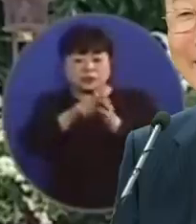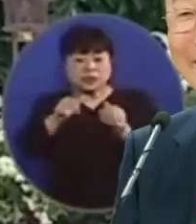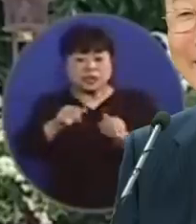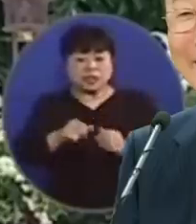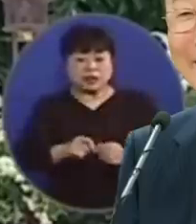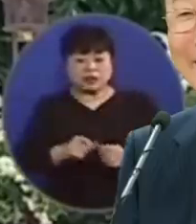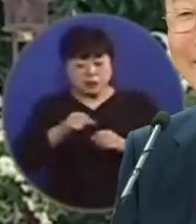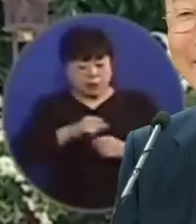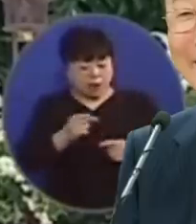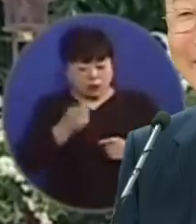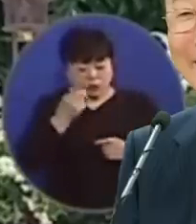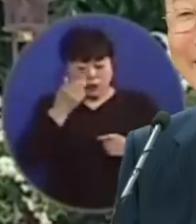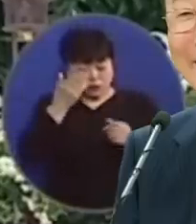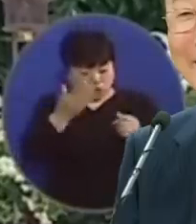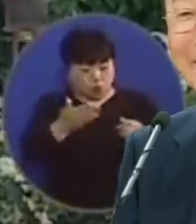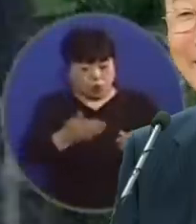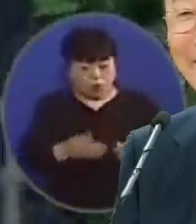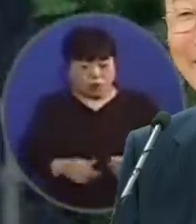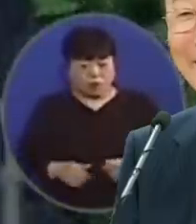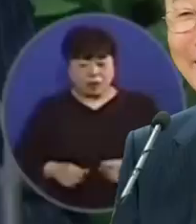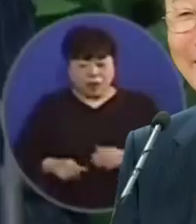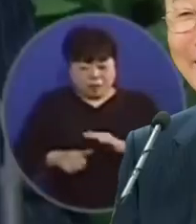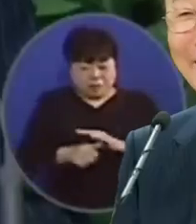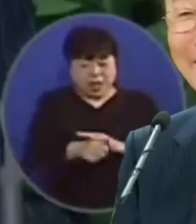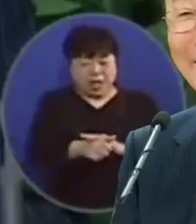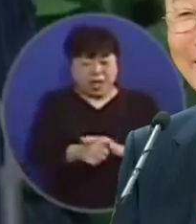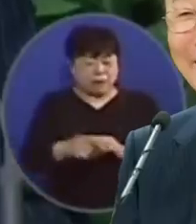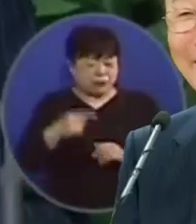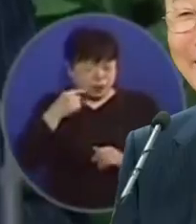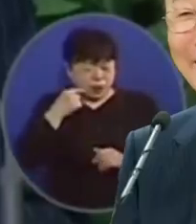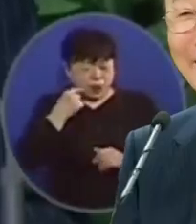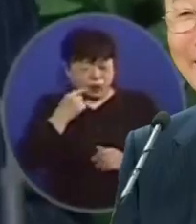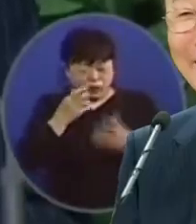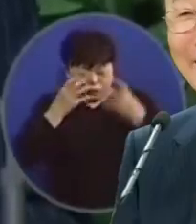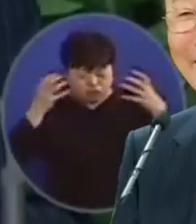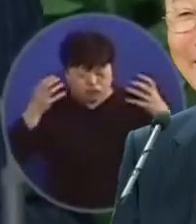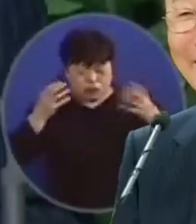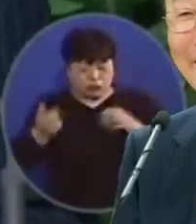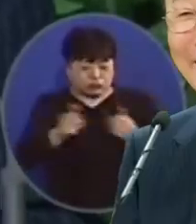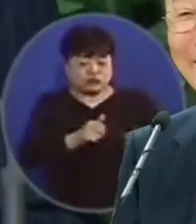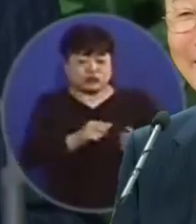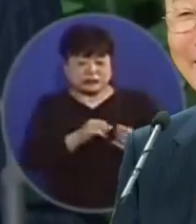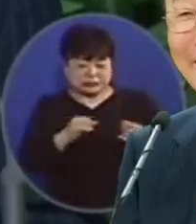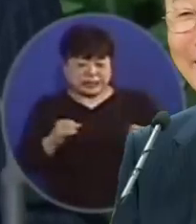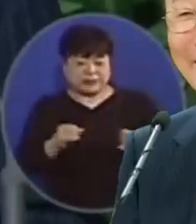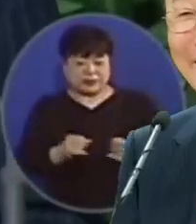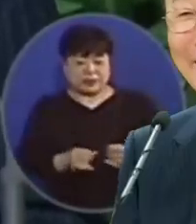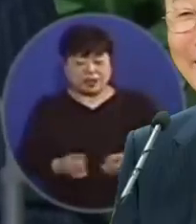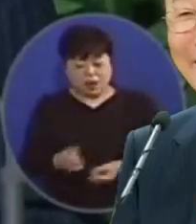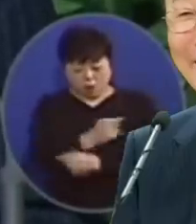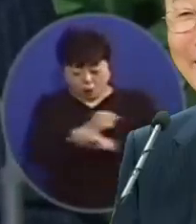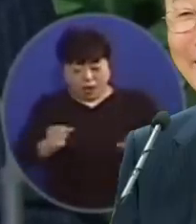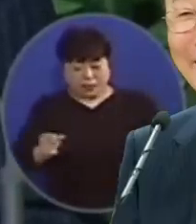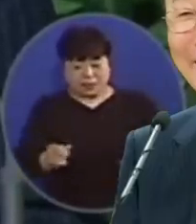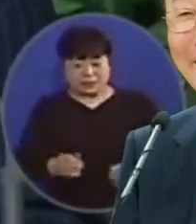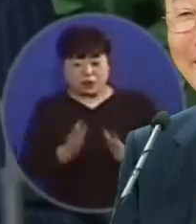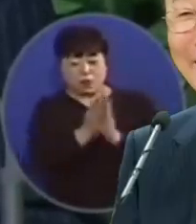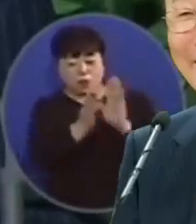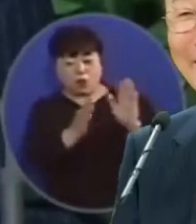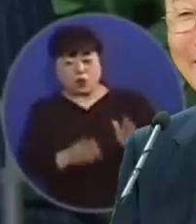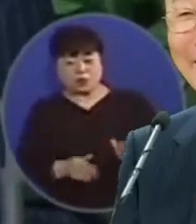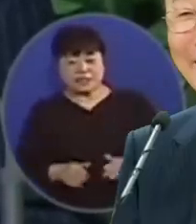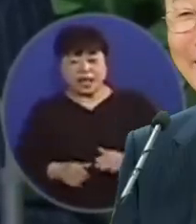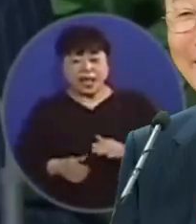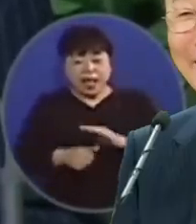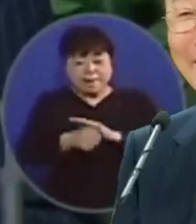얻으리라. 뱀의 독에 올라서 퉁퉁 부어서 죽어가는 사람들이 광야에서 모세가 뱀을 만들어서